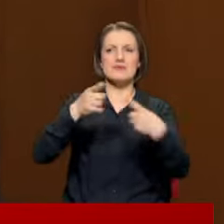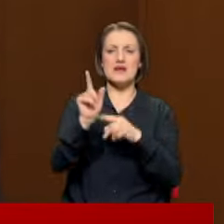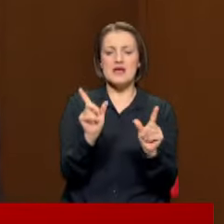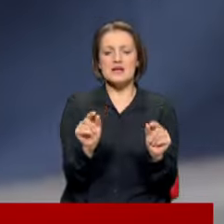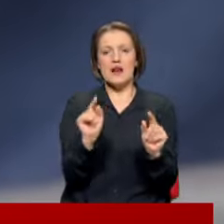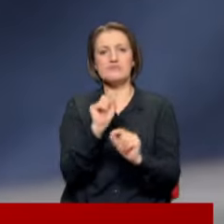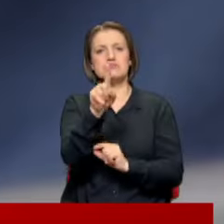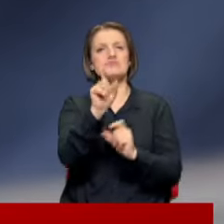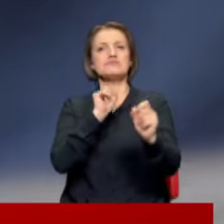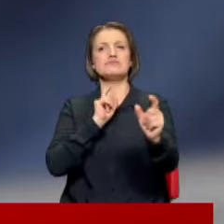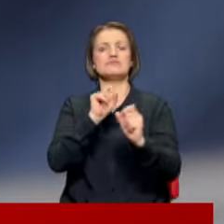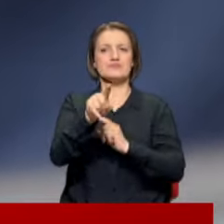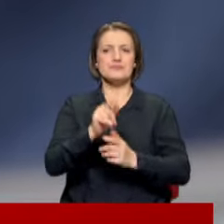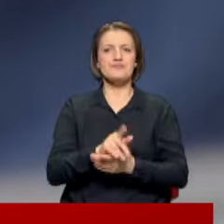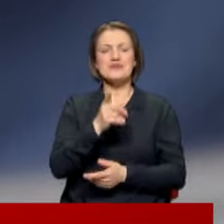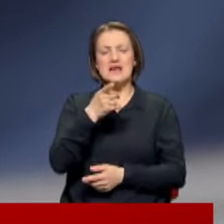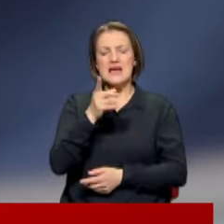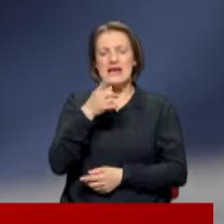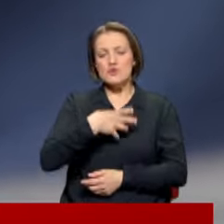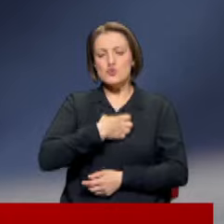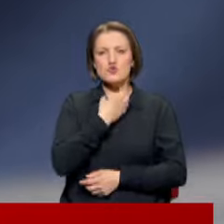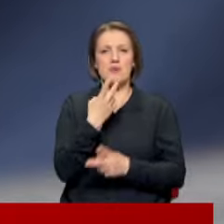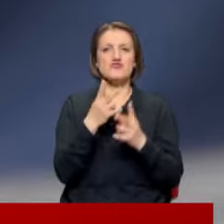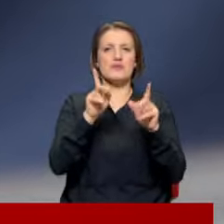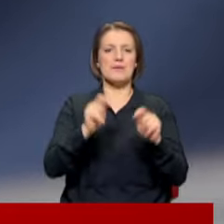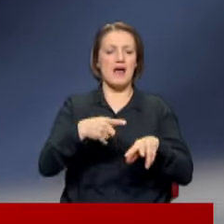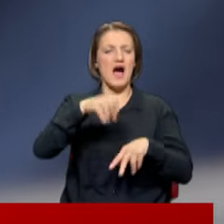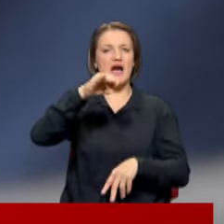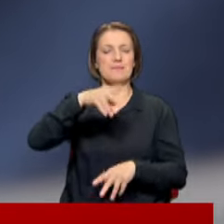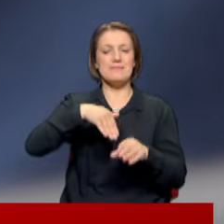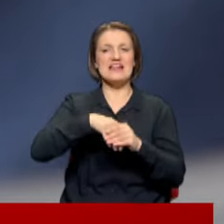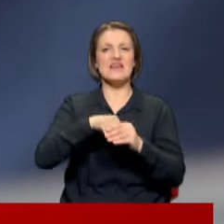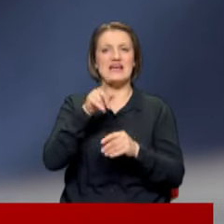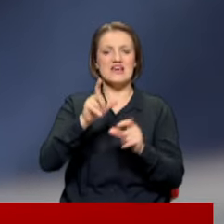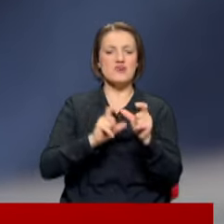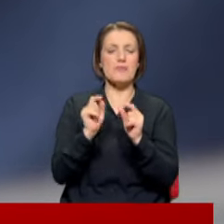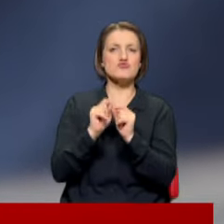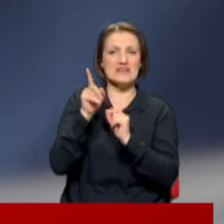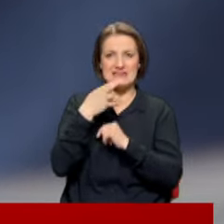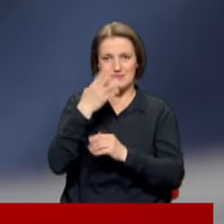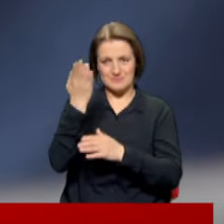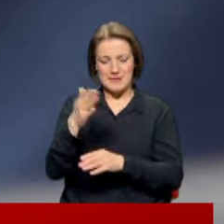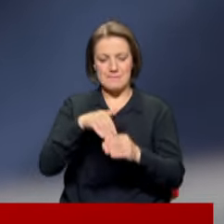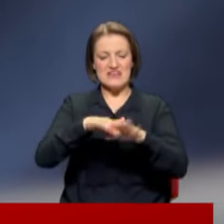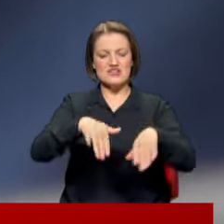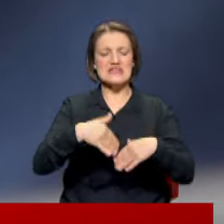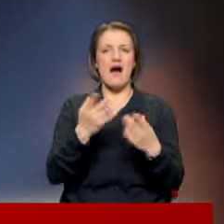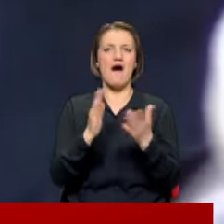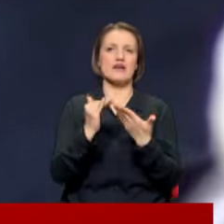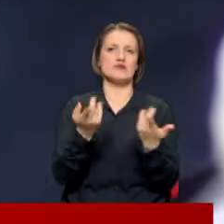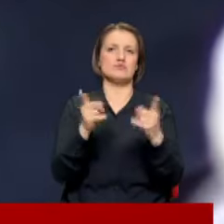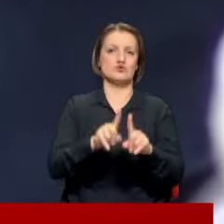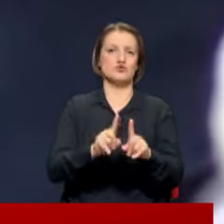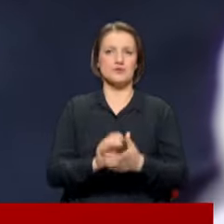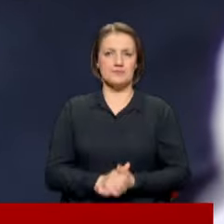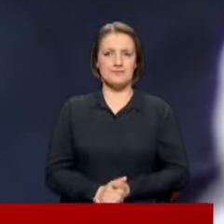emojiler atıyorlar. İstakoz paylaşımı için üzgünüm açıklaması yapan AKP milletvekili Şebnem Bursalı mecliste arkadaşlarıyla buluştu.